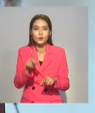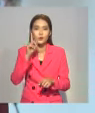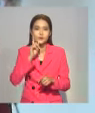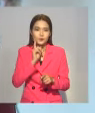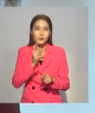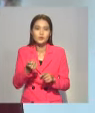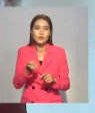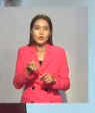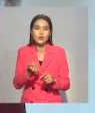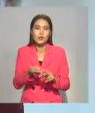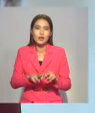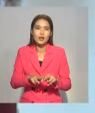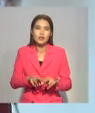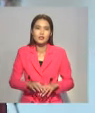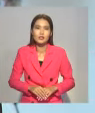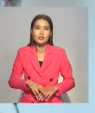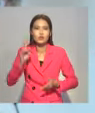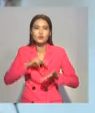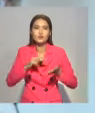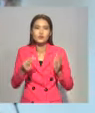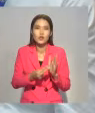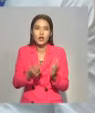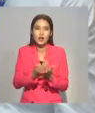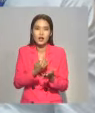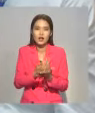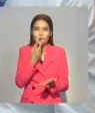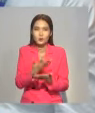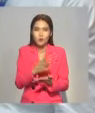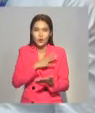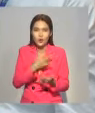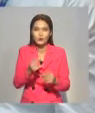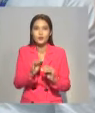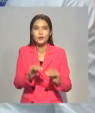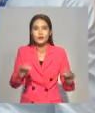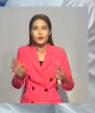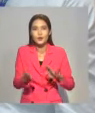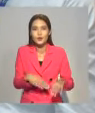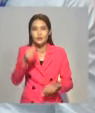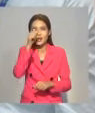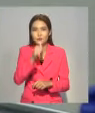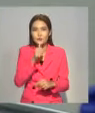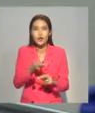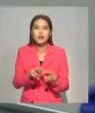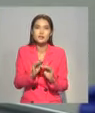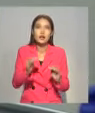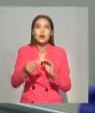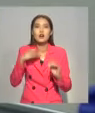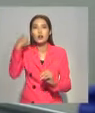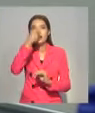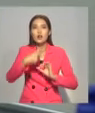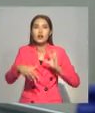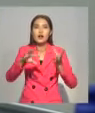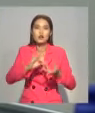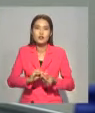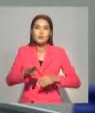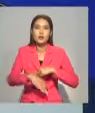орта құрудың жобаларын бәрін түсіндіріп өтті. Дәстүрлі түрде өтетін тамыз кеңесіне мұғалімдер өткен жылды қорытындылап,